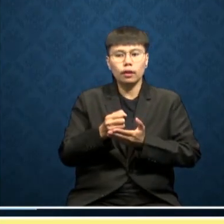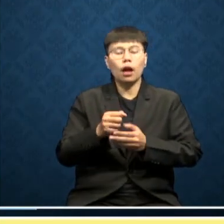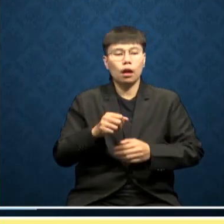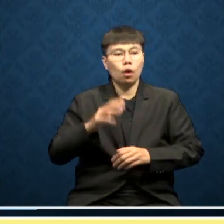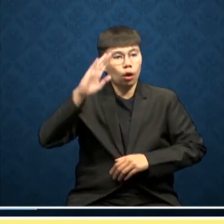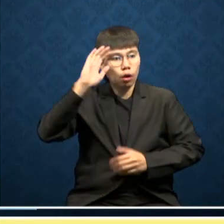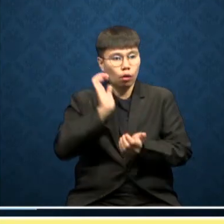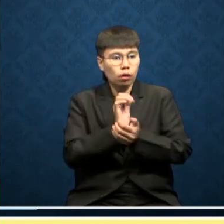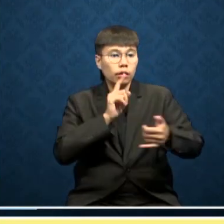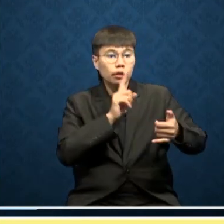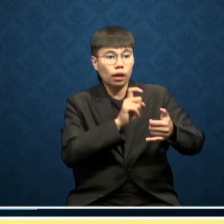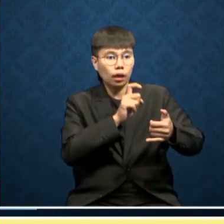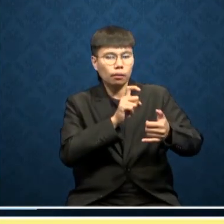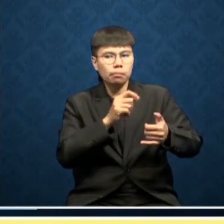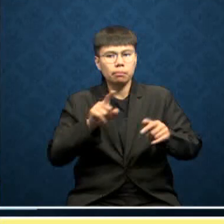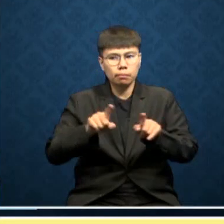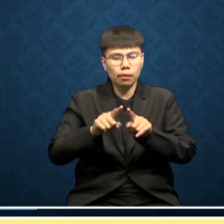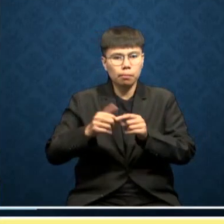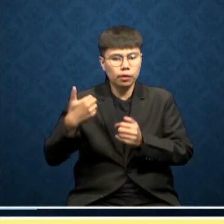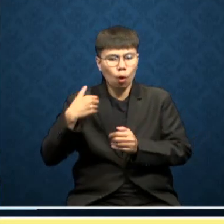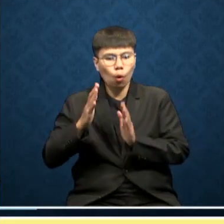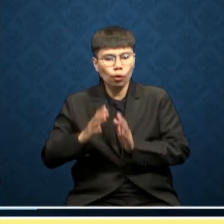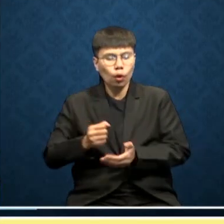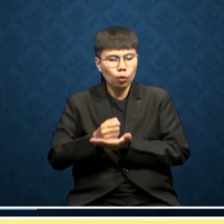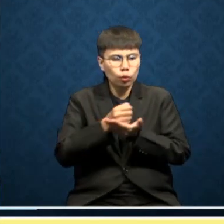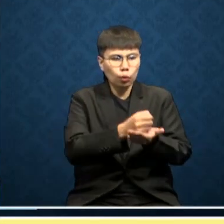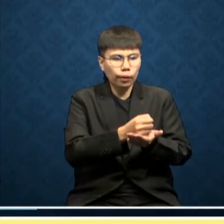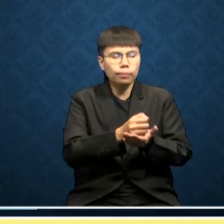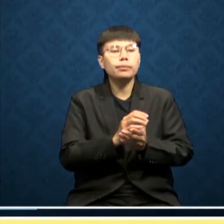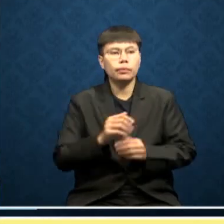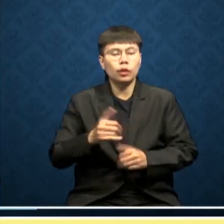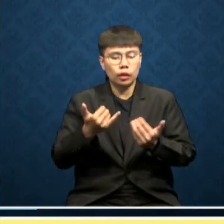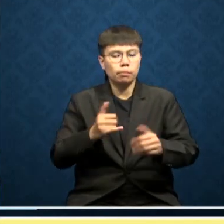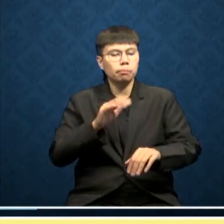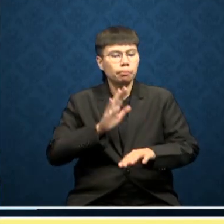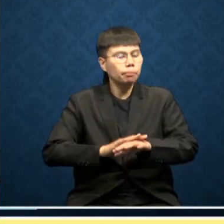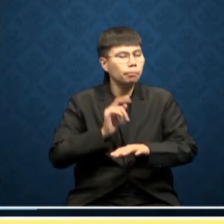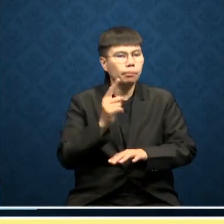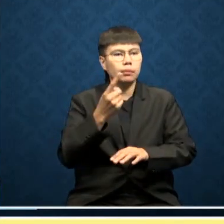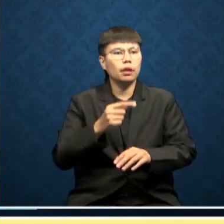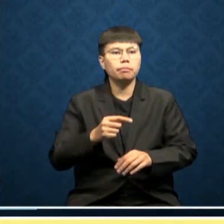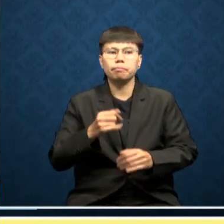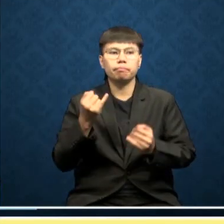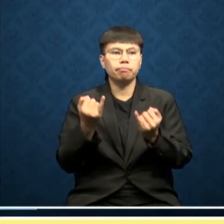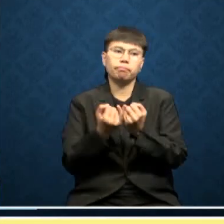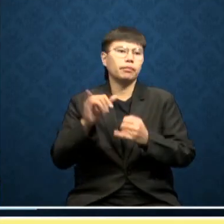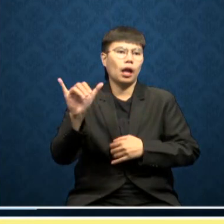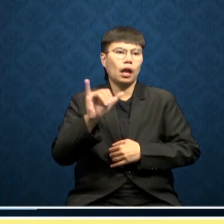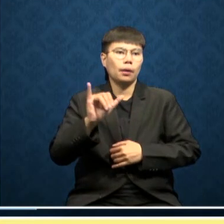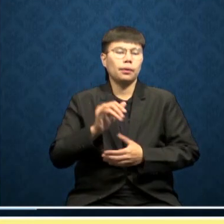สวนอย่างน้อยๆมือใหม่ๆหรือว่ายังไม่เชี่ยวชาญนะครับผมกราบเรียนว่าสิ่งที่ผมถามไป